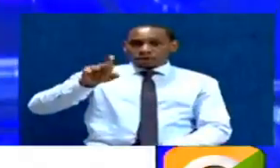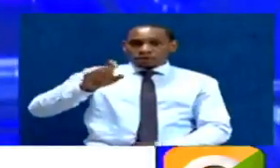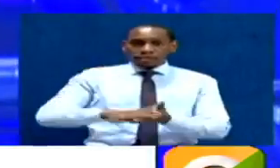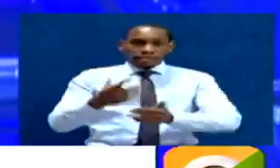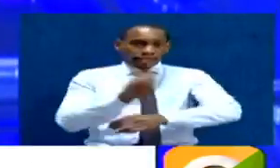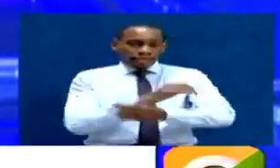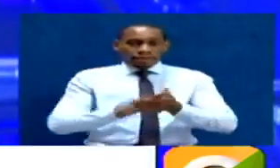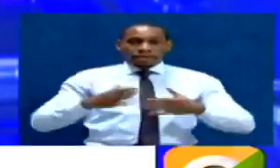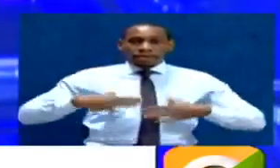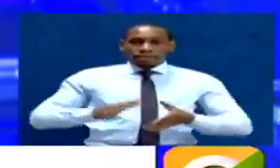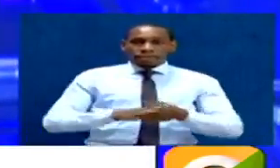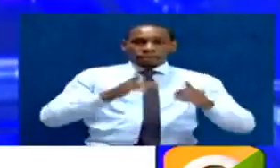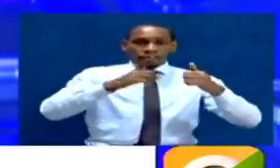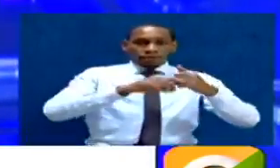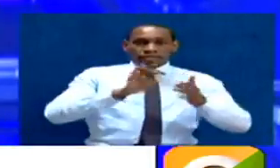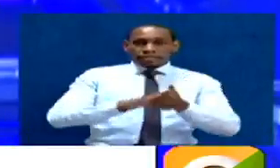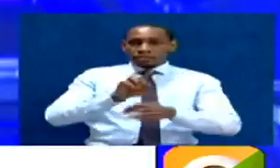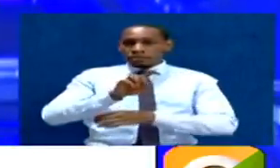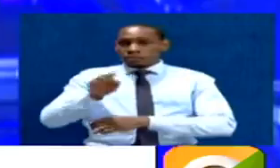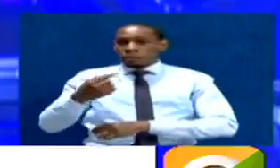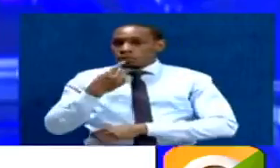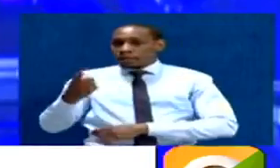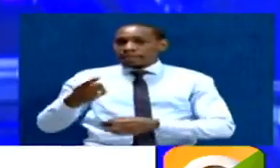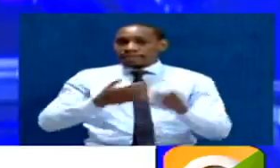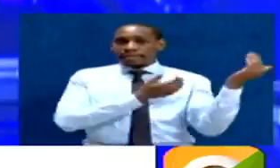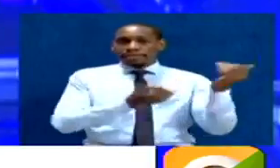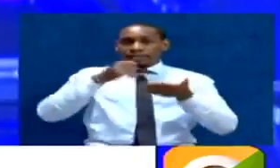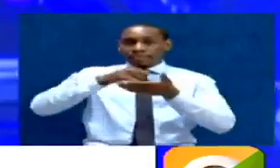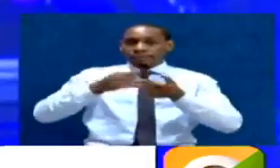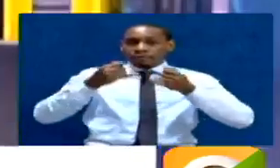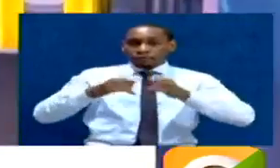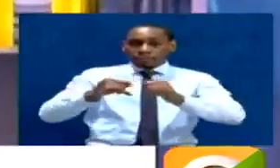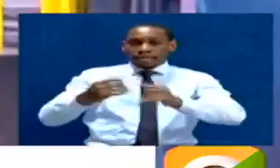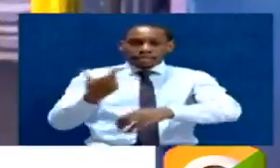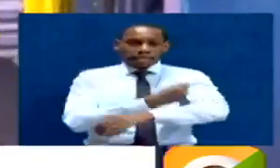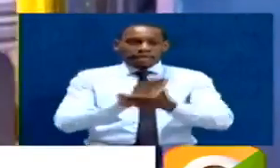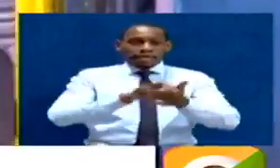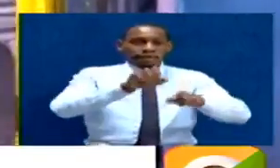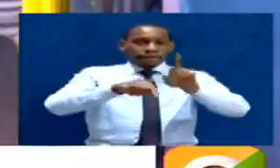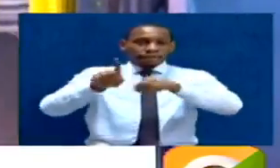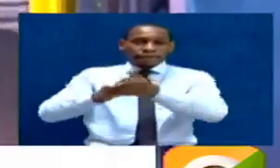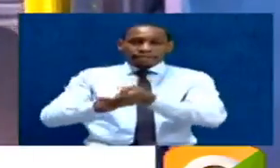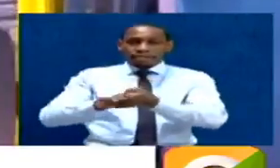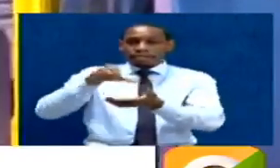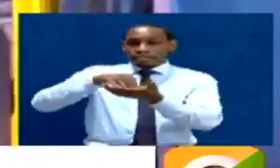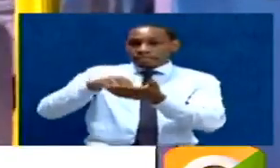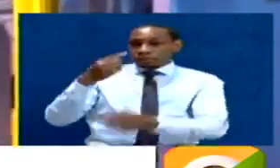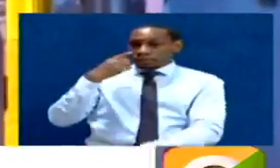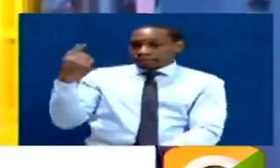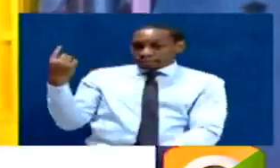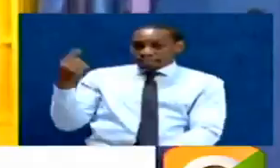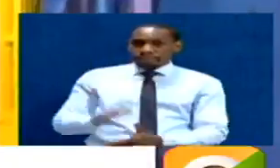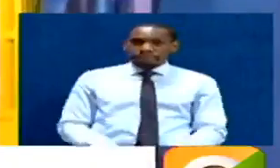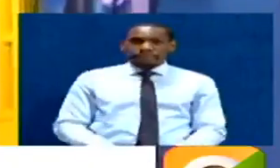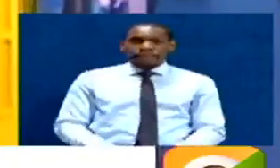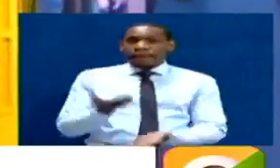kati ya 60 hadi 100 wanatarajiwa kuhusika kwenye awamu ya kwanza ya majaribio ya chanjo hizi mbadala katika kituo hiki cha